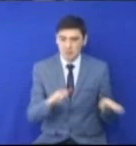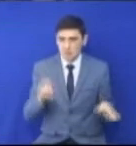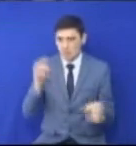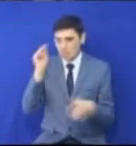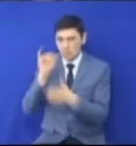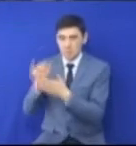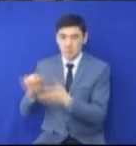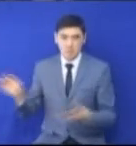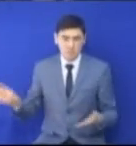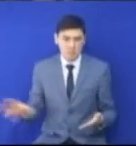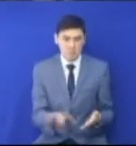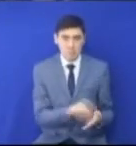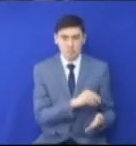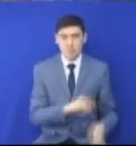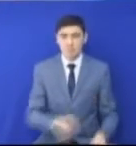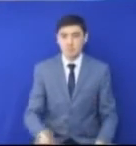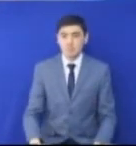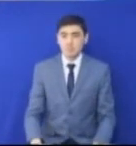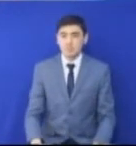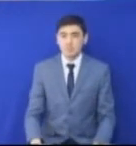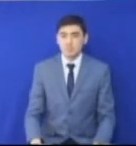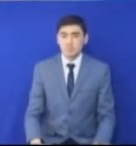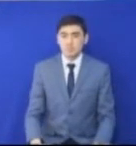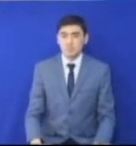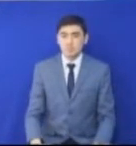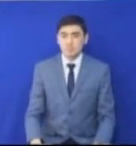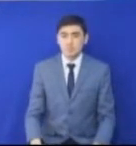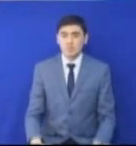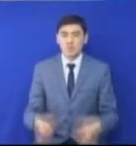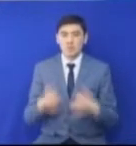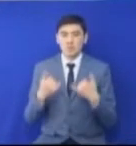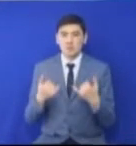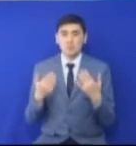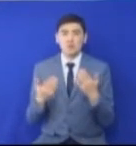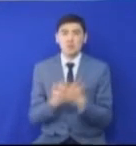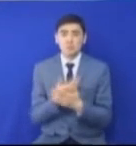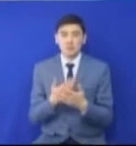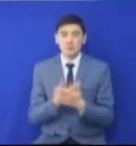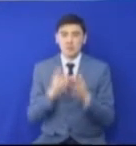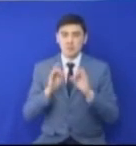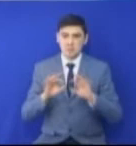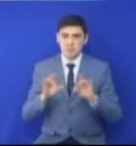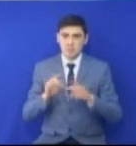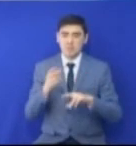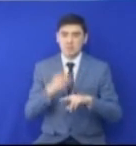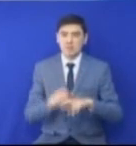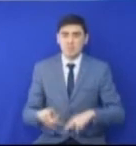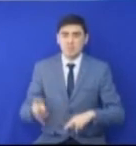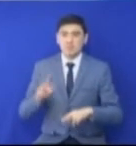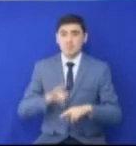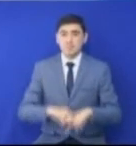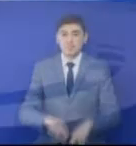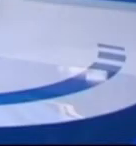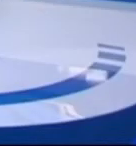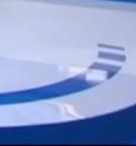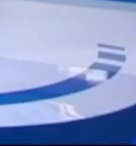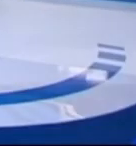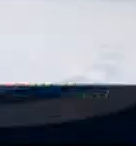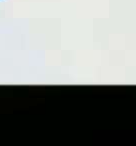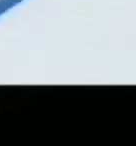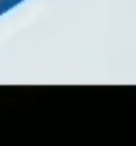үгіт насихат болып қалады деп ойлаймын. Бүгінгі жаңалықтар легі осындай, амандықта жүздескенше.